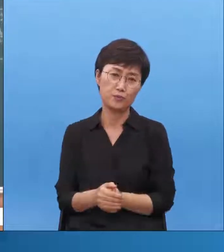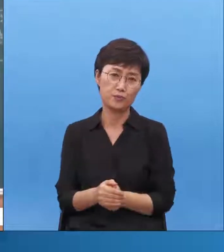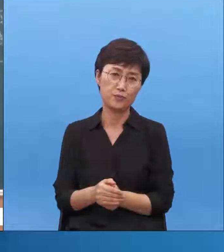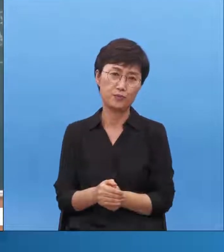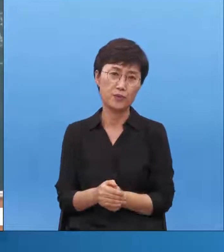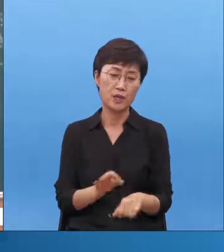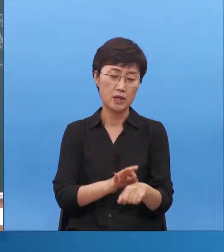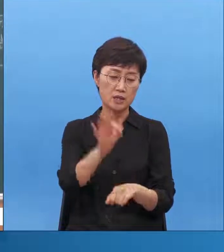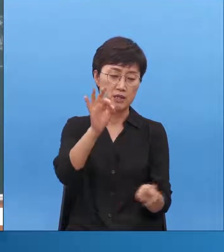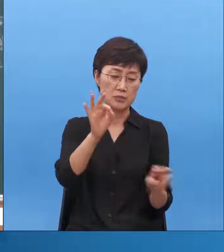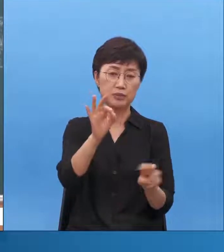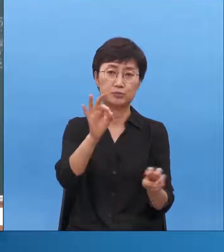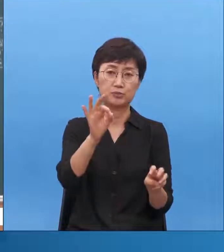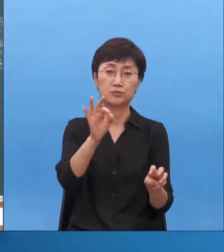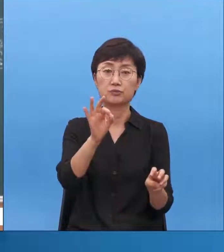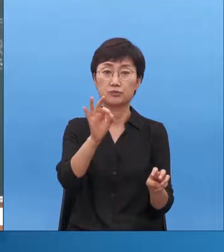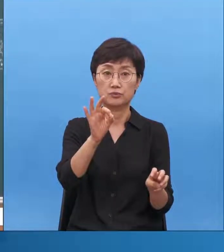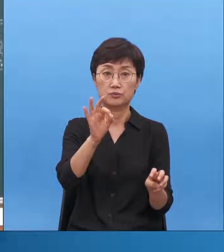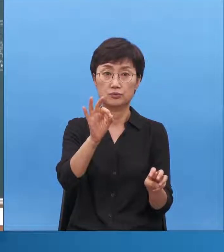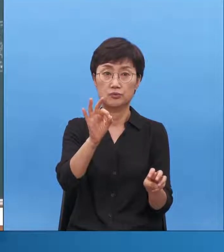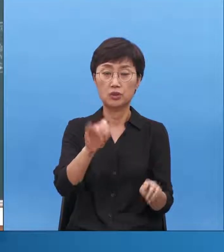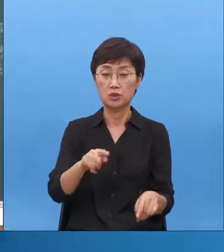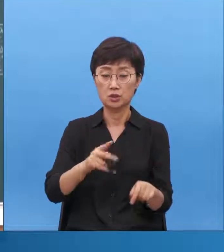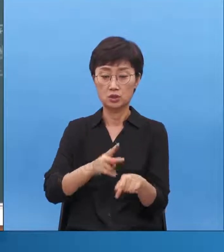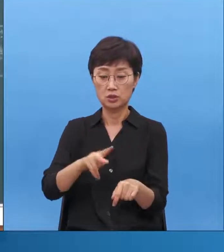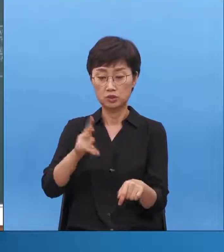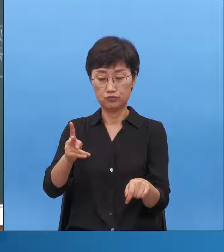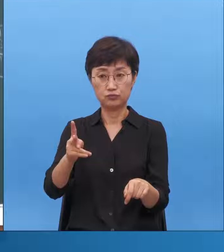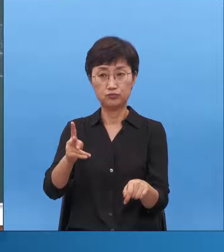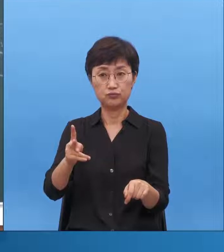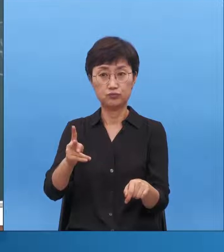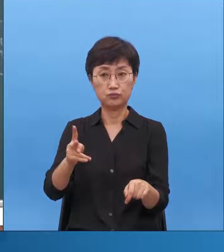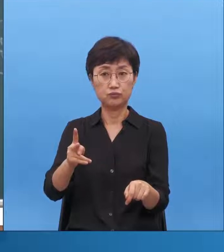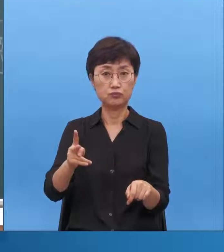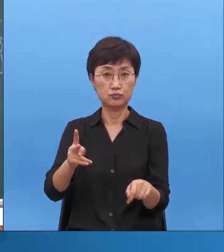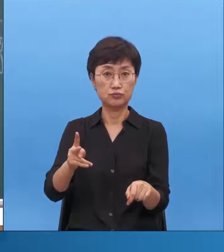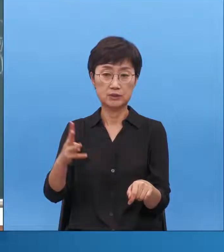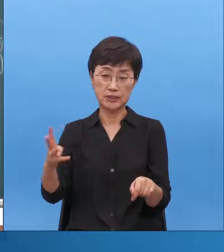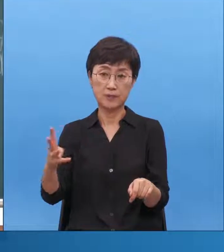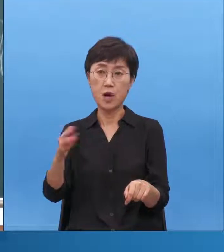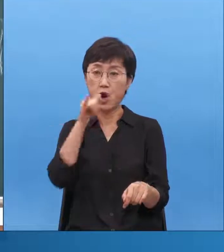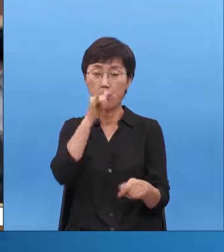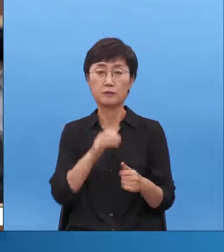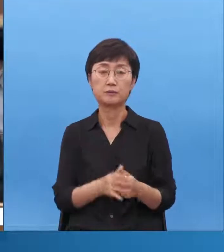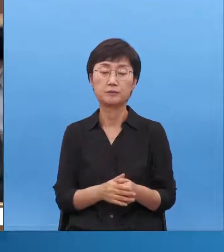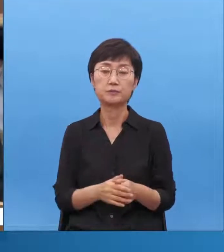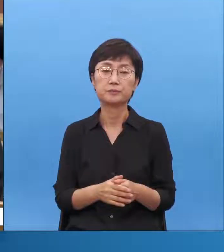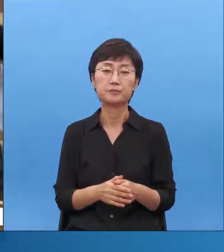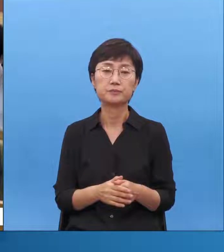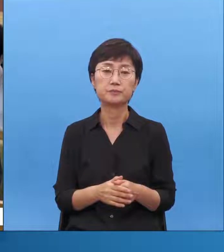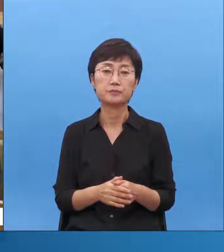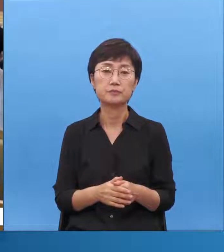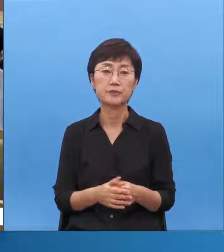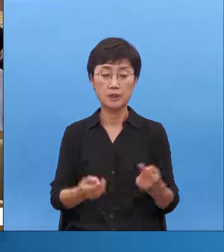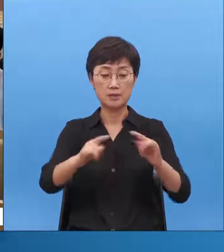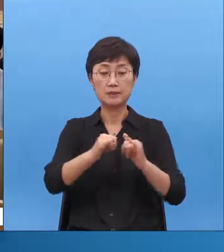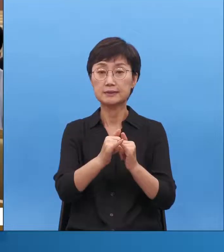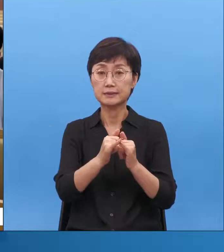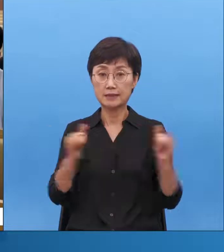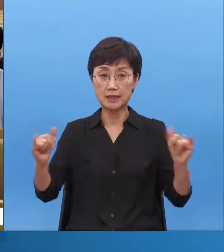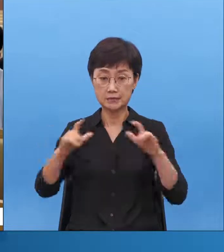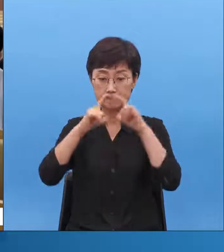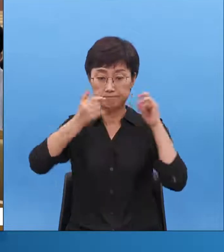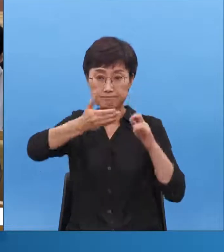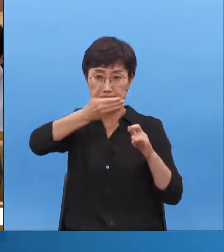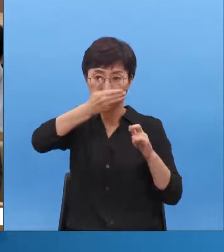메시지가 오전 10시 반에 시작하고 오후 2시에 2강, 이어 3강이 진행됩니다. 모든 참가자들은